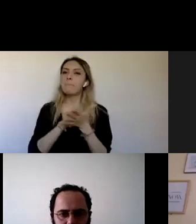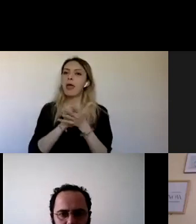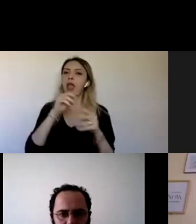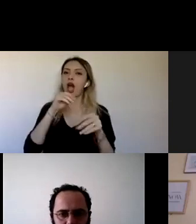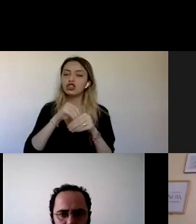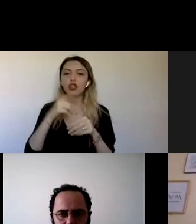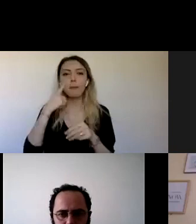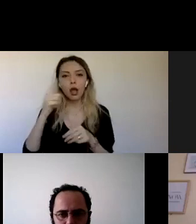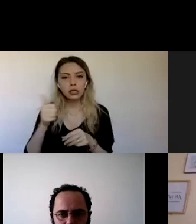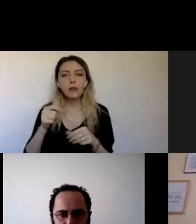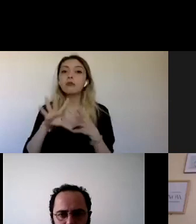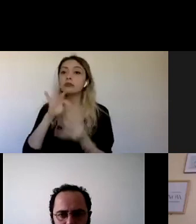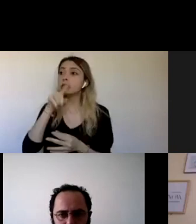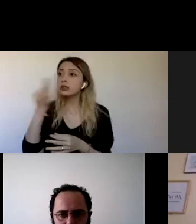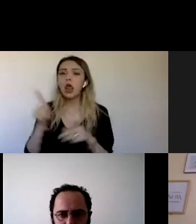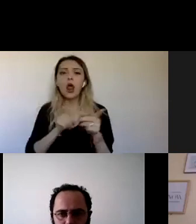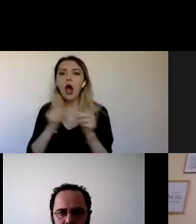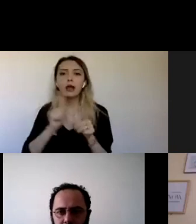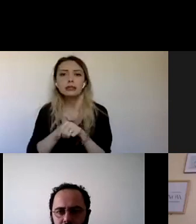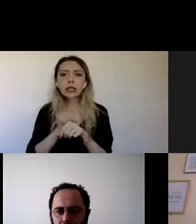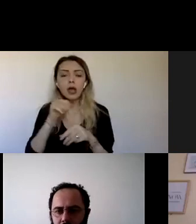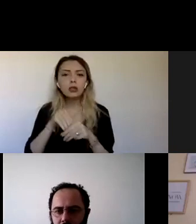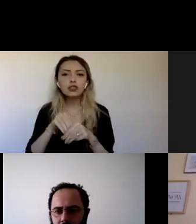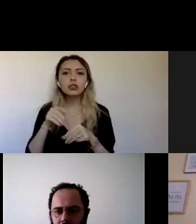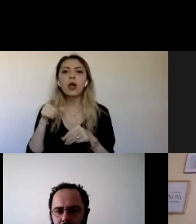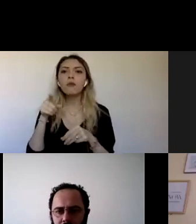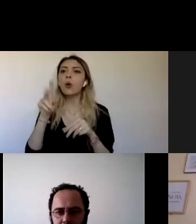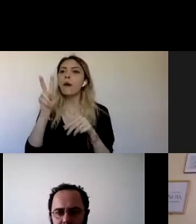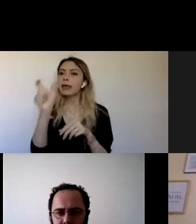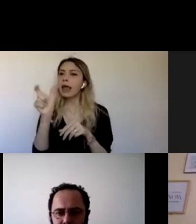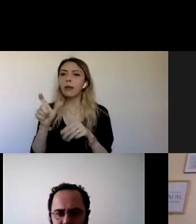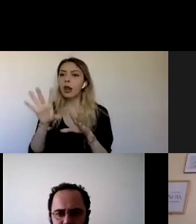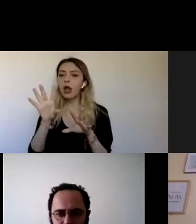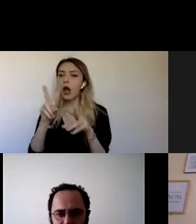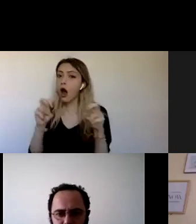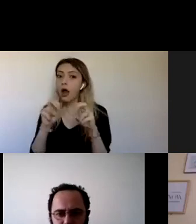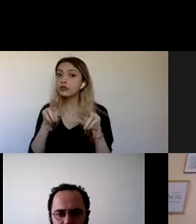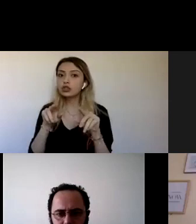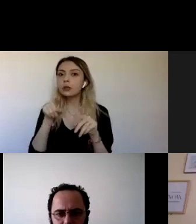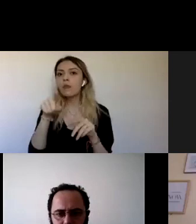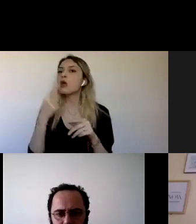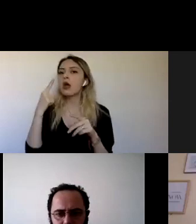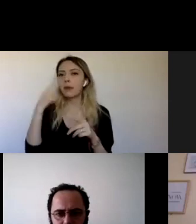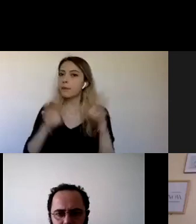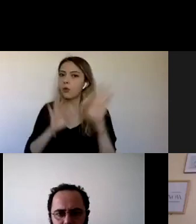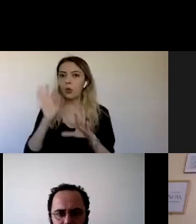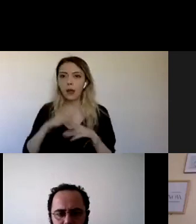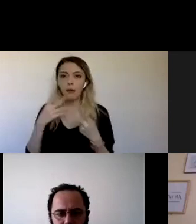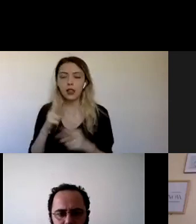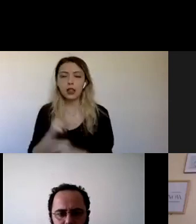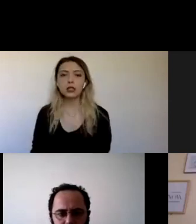zaman aradığına bakmak için de ilginç veriler verebilir. Hangi zamanlarda mesela en çok aranmış bir kelime, hangi zamanlarda,